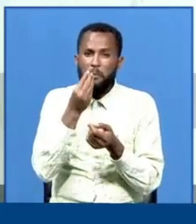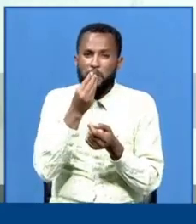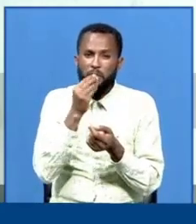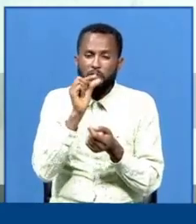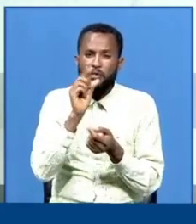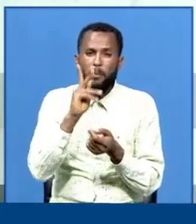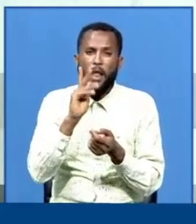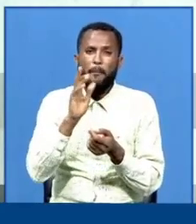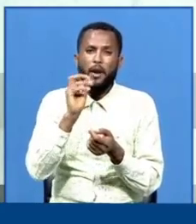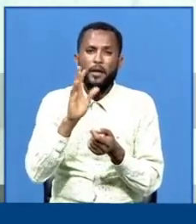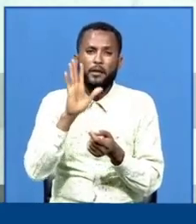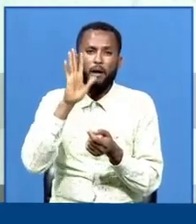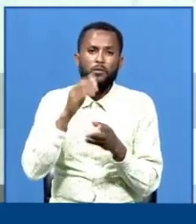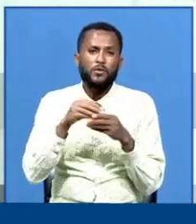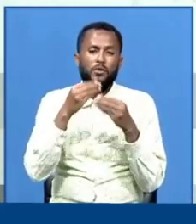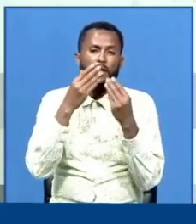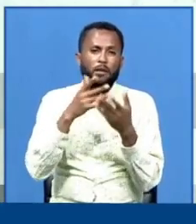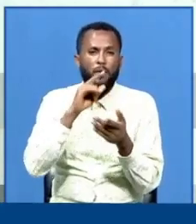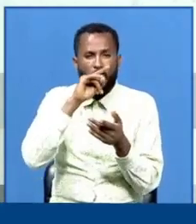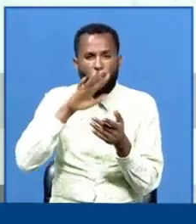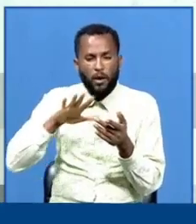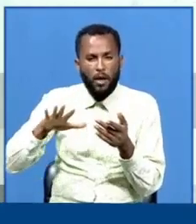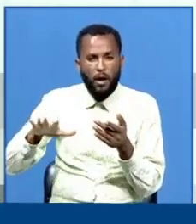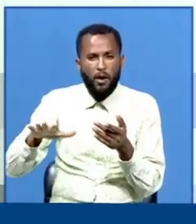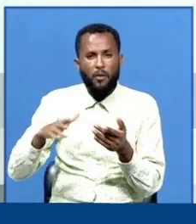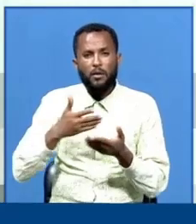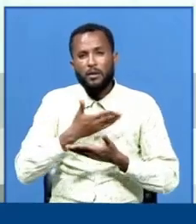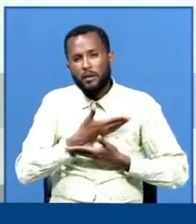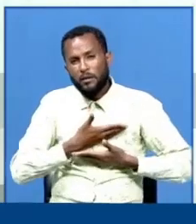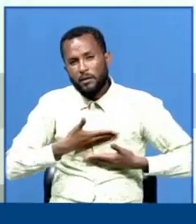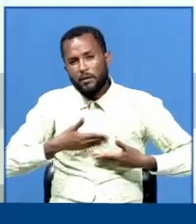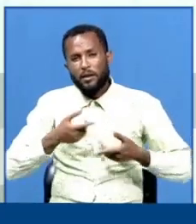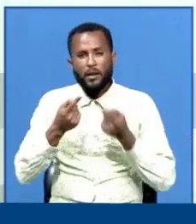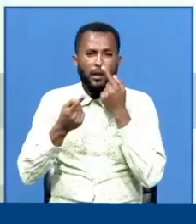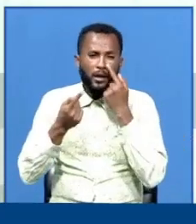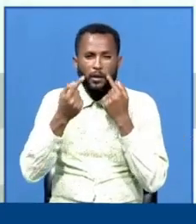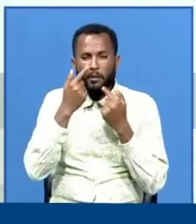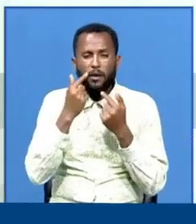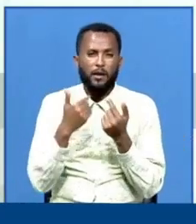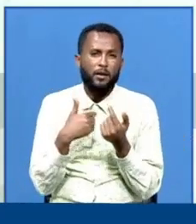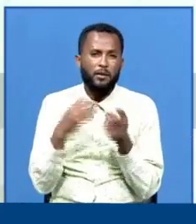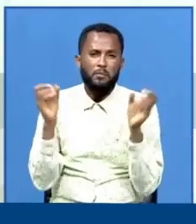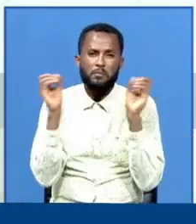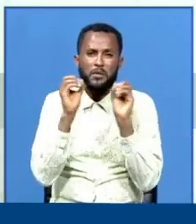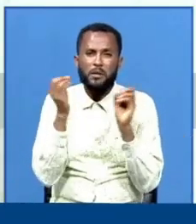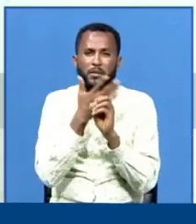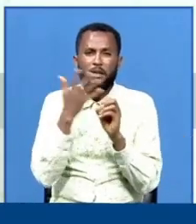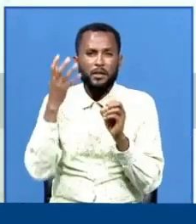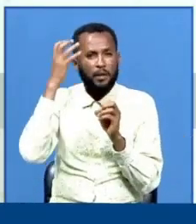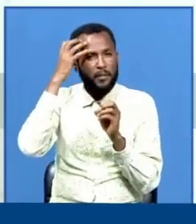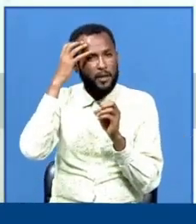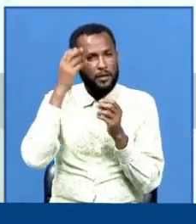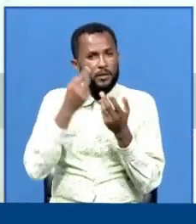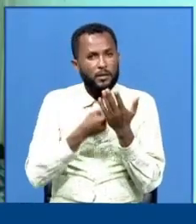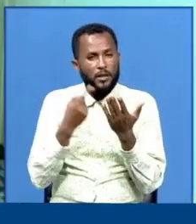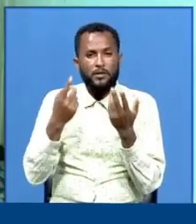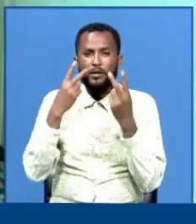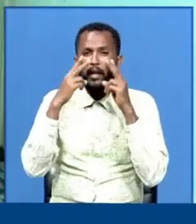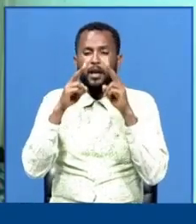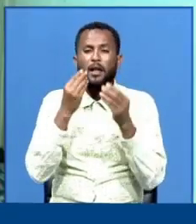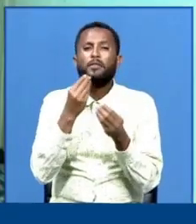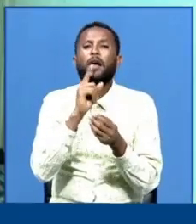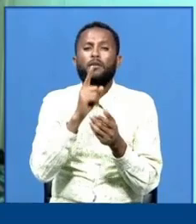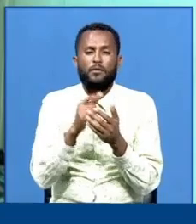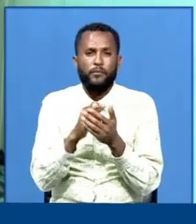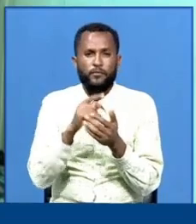ንእሽቲ ሓሙሽተ ደብሪዮም በቃ ቆልኦት እዚኦም ትበኪ ተሓንቲ ታግኒ ምንም ነገር መንግስቲ ስ እዚ እንተረእየና እንታይ እዩ ቆልሑ